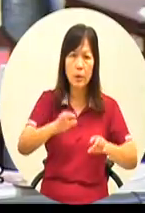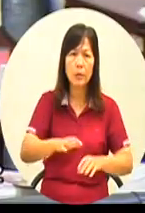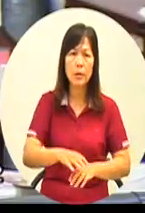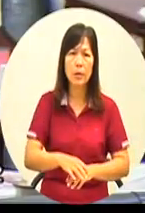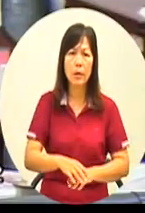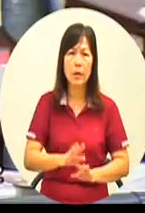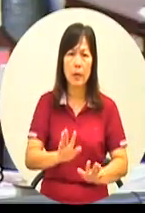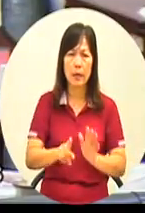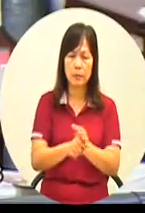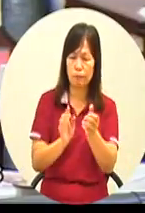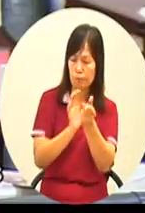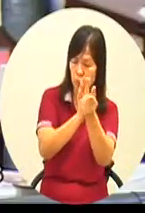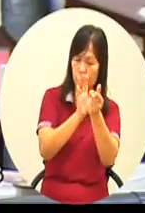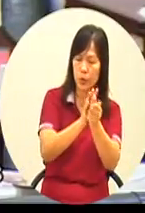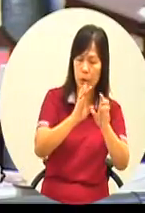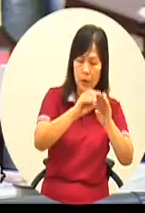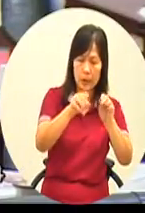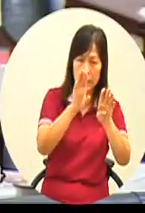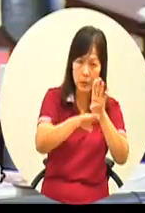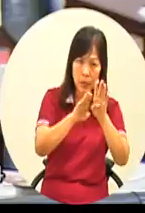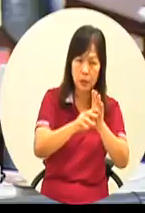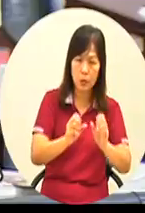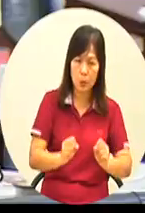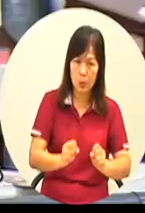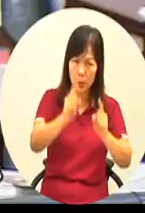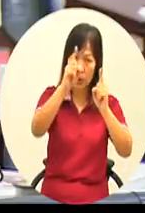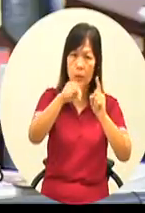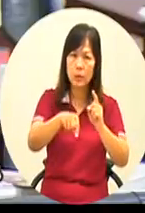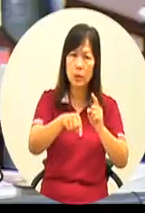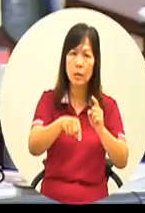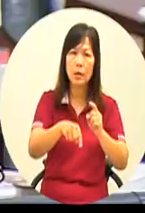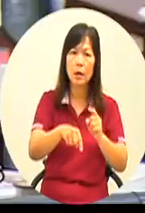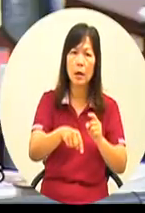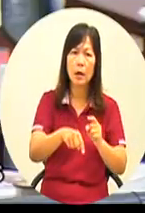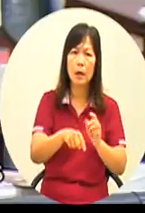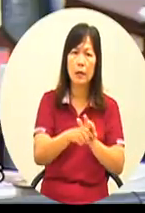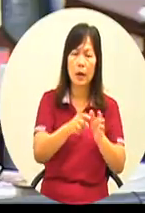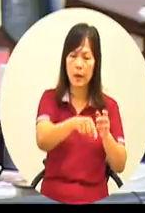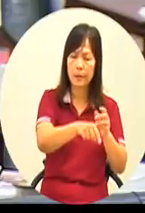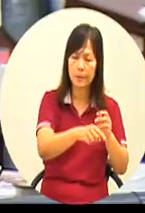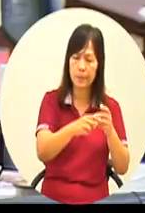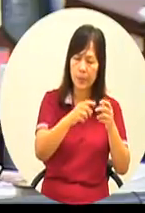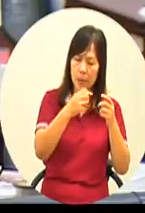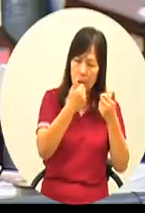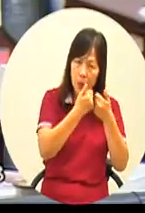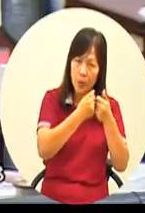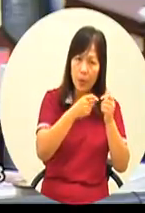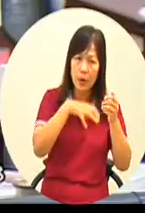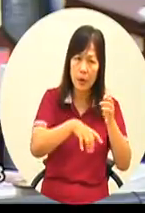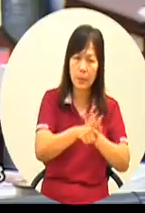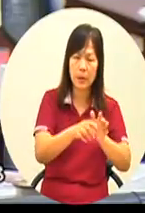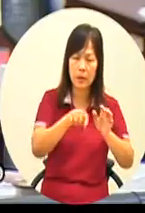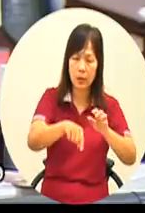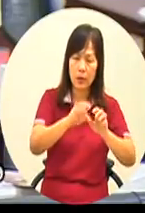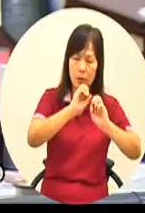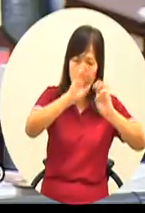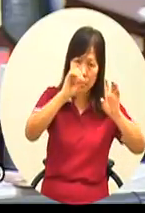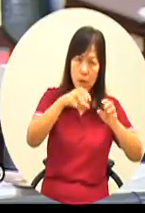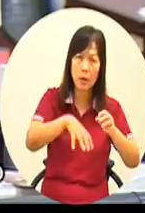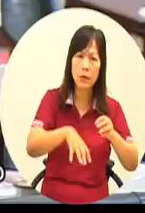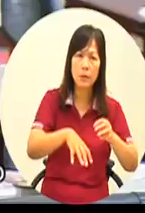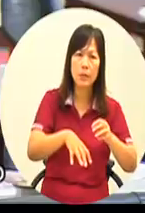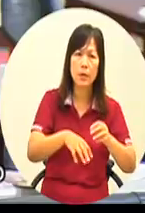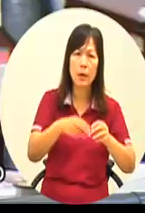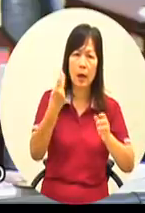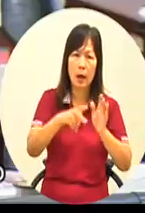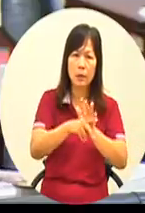们今天在推一个地价税的涨幅的时候，我觉得研考会去在这个政策的宣导上，包括